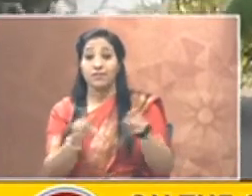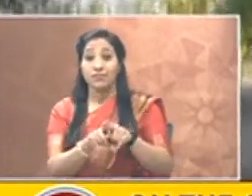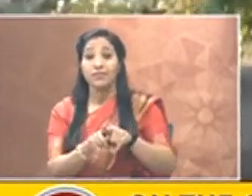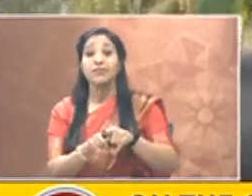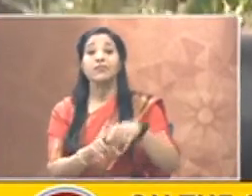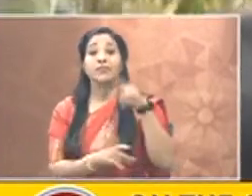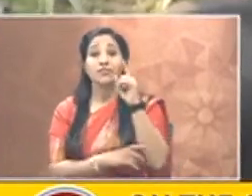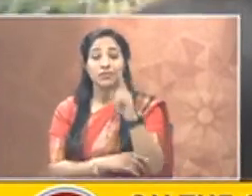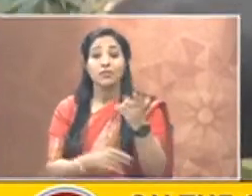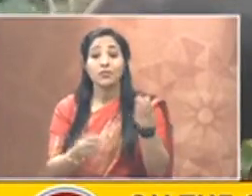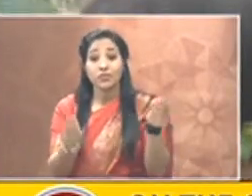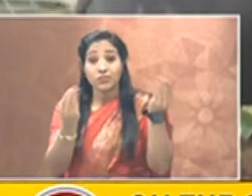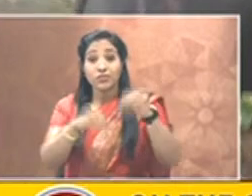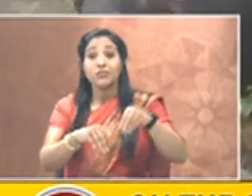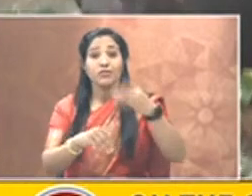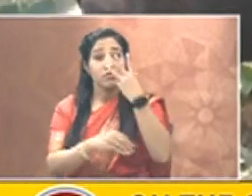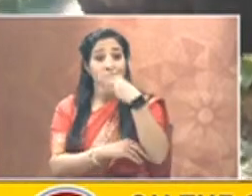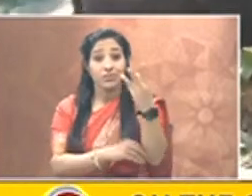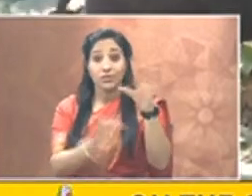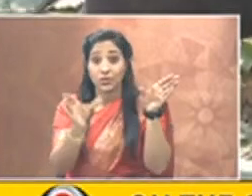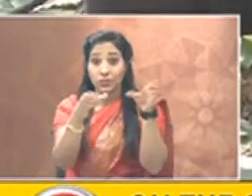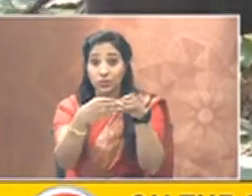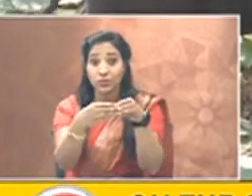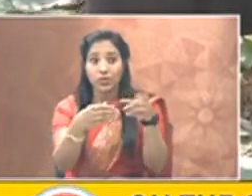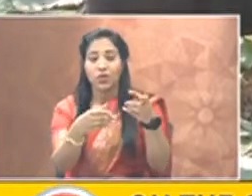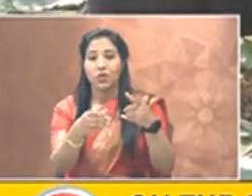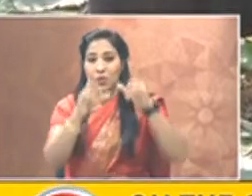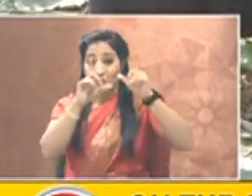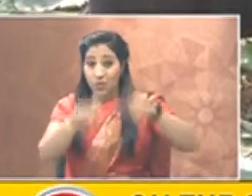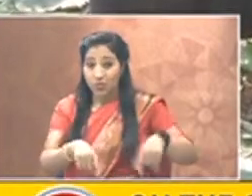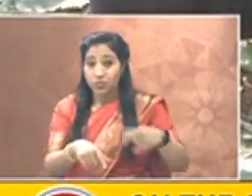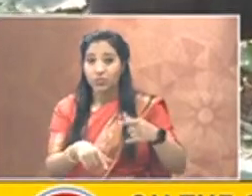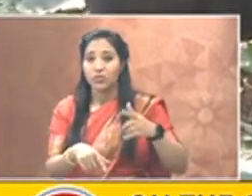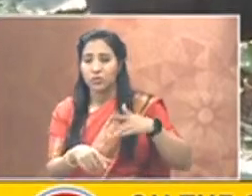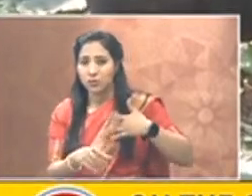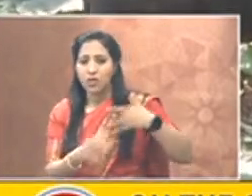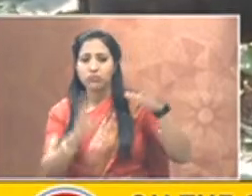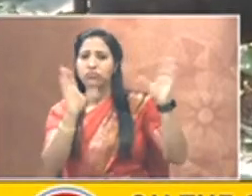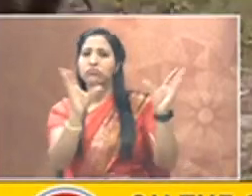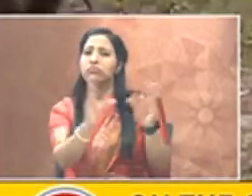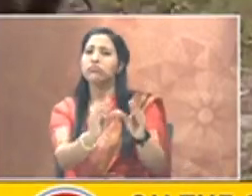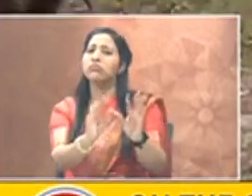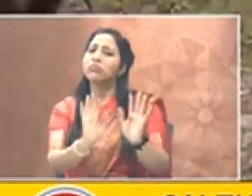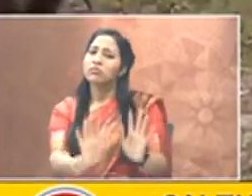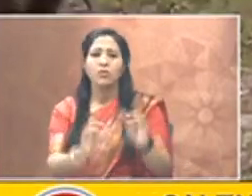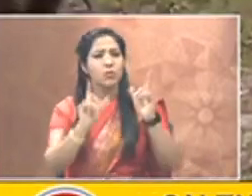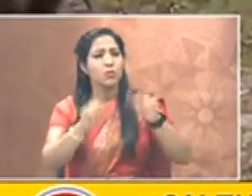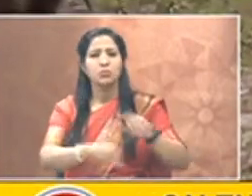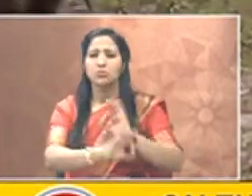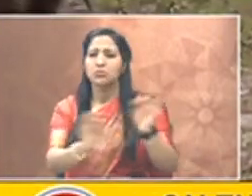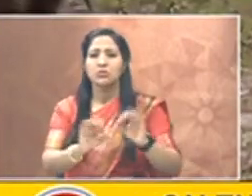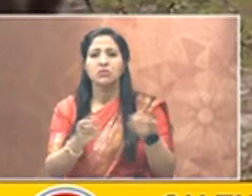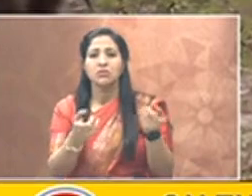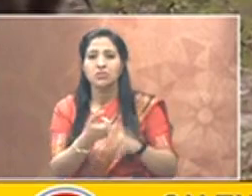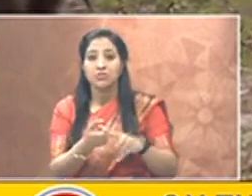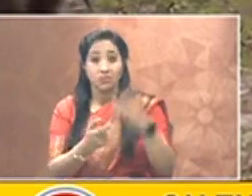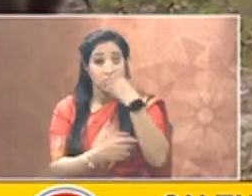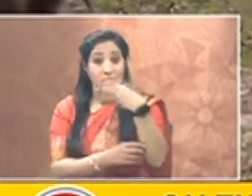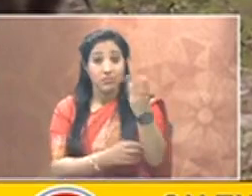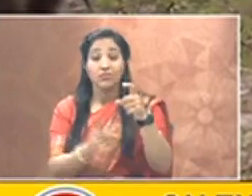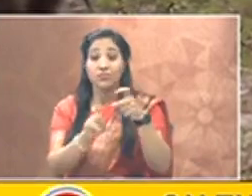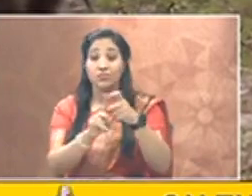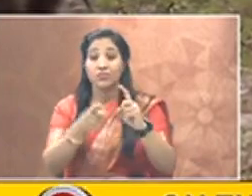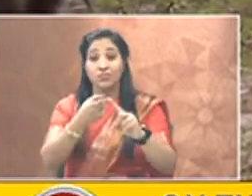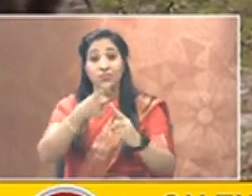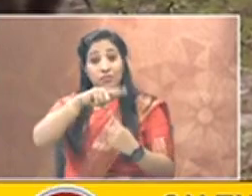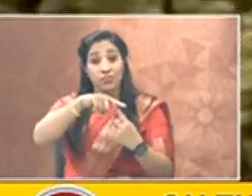जहां एक और हाथियों के झुंड से नुकसान की संभावना कम हो रही है, वहीं हाथियों के बारे में डेटा जुटाने